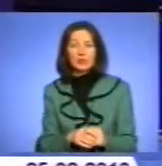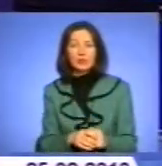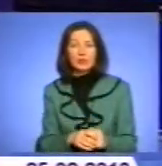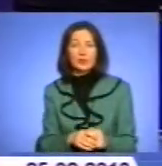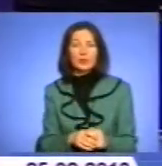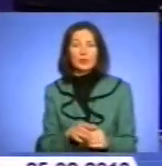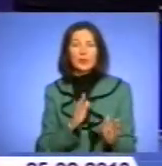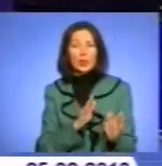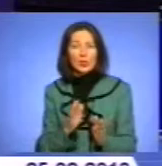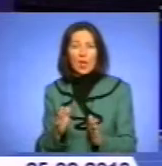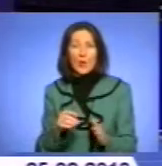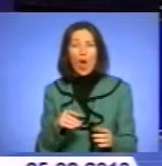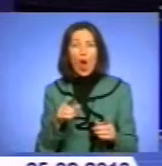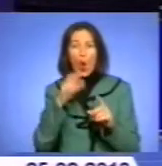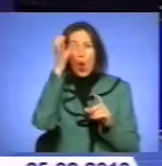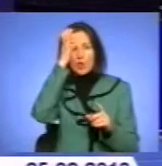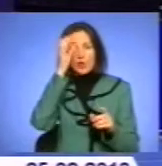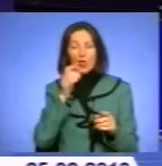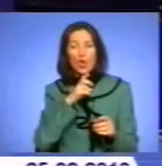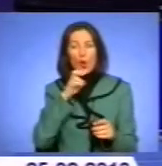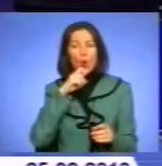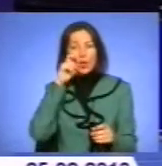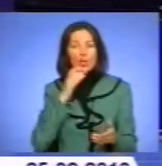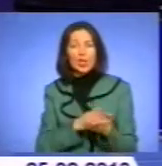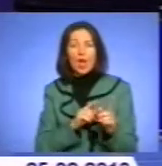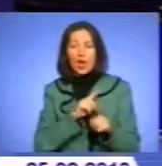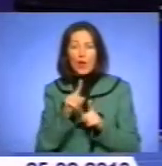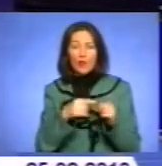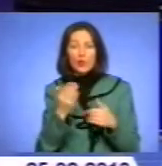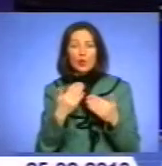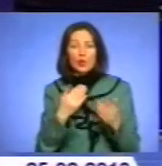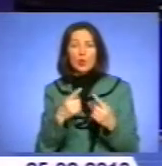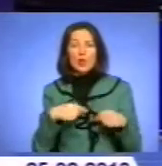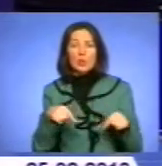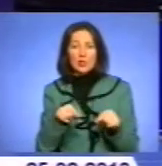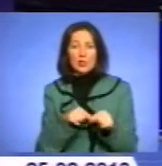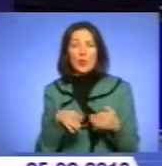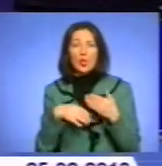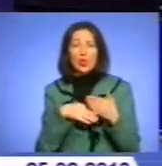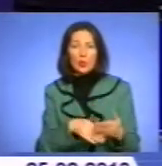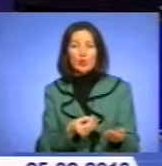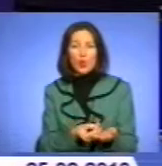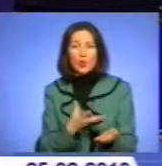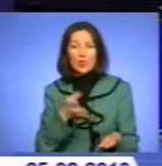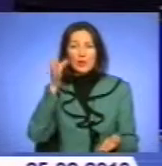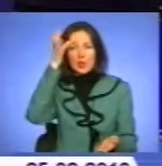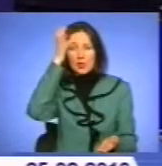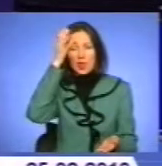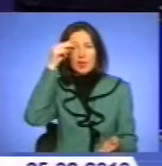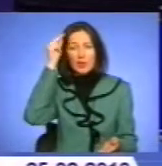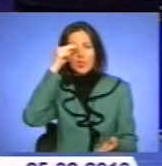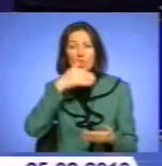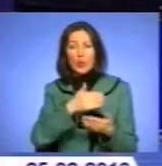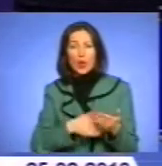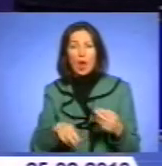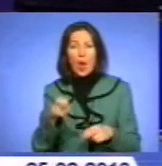У системі освіти України тривають реформи. Вони стосуються системи і способів оцінювання знань, навчальних програм,